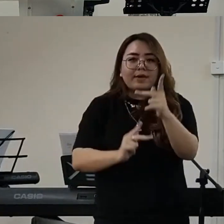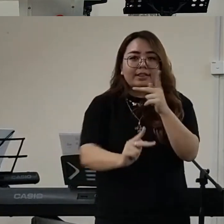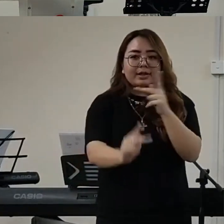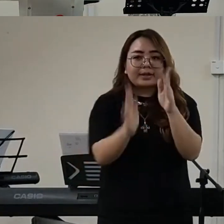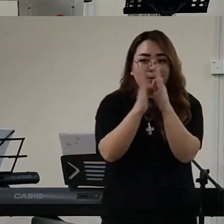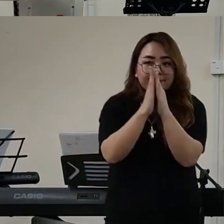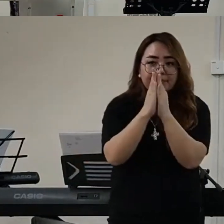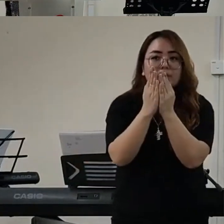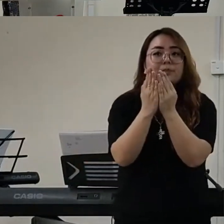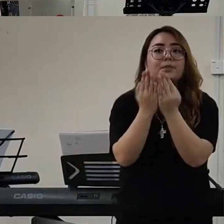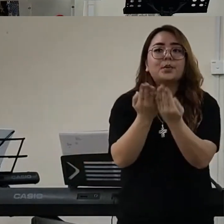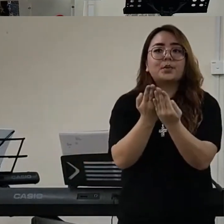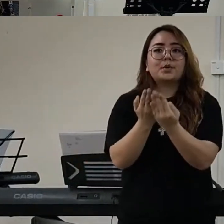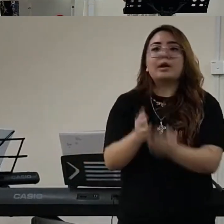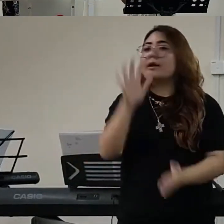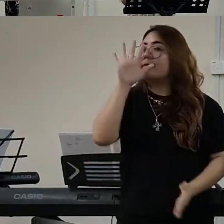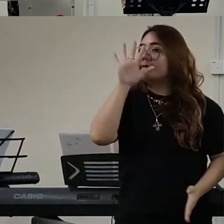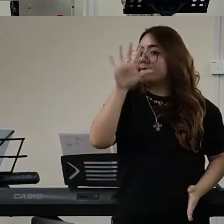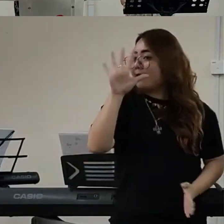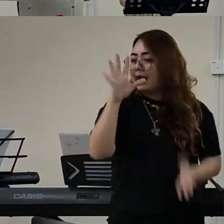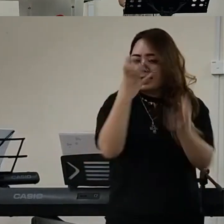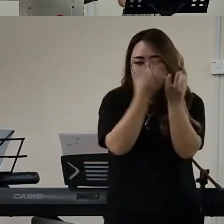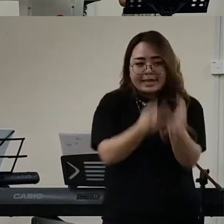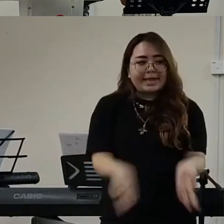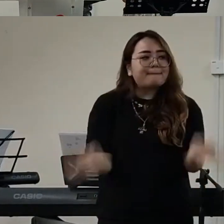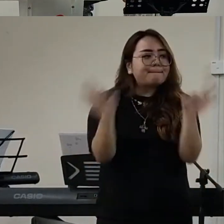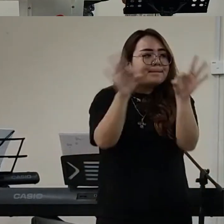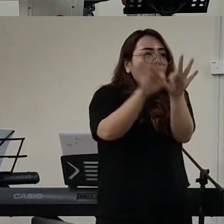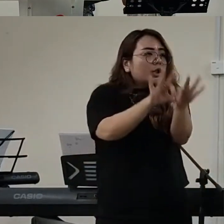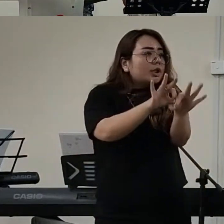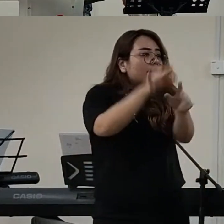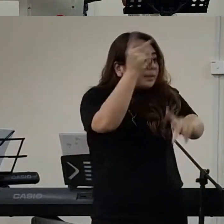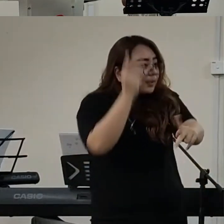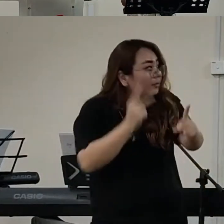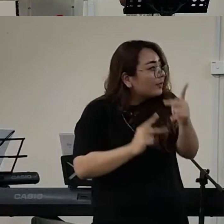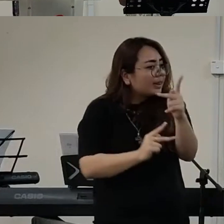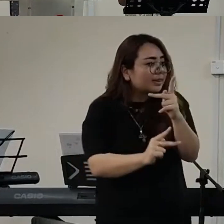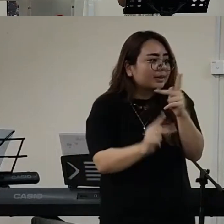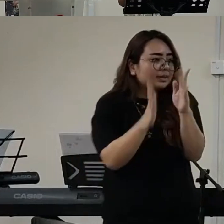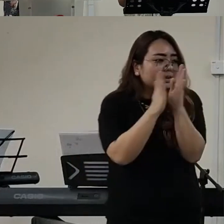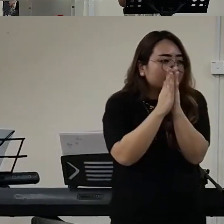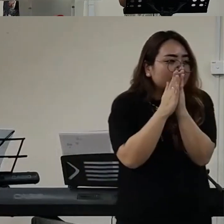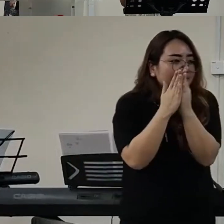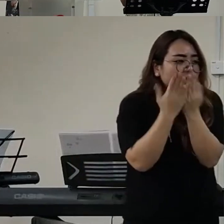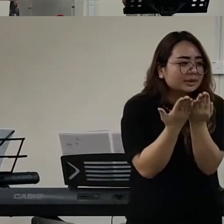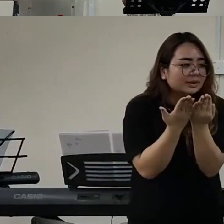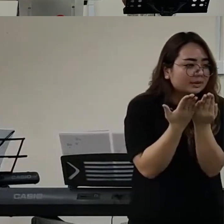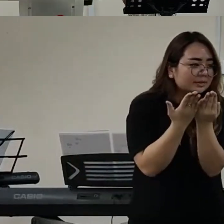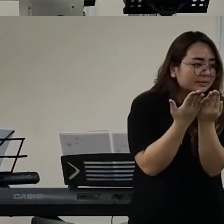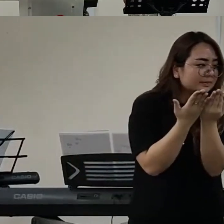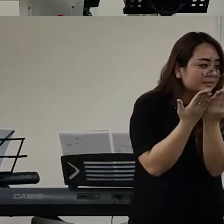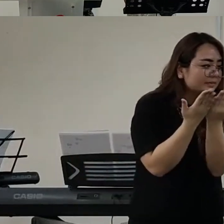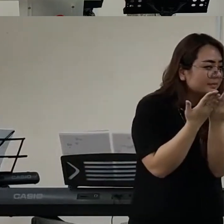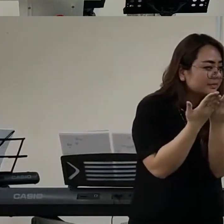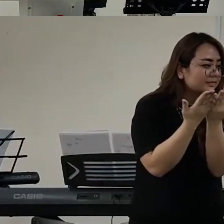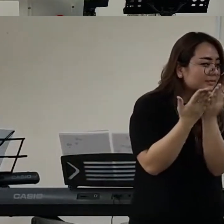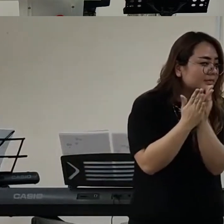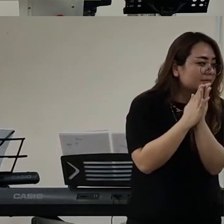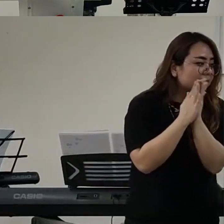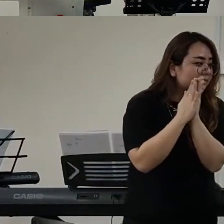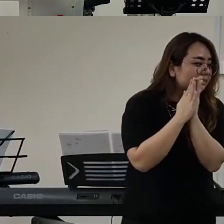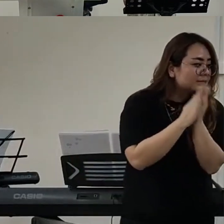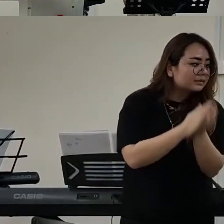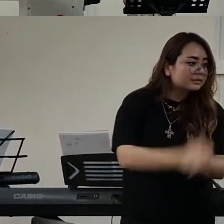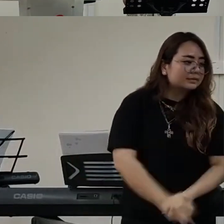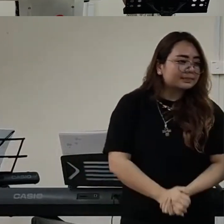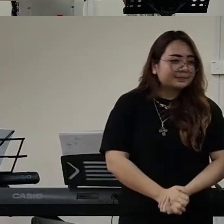么那些书会聚集在一起，成为那五本不同的种类的。然后这个我们所说的五本啊书呢，就是五个